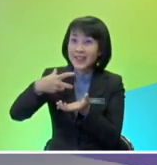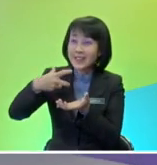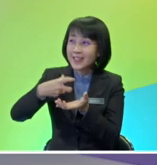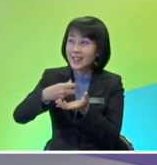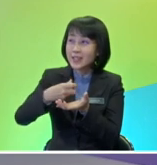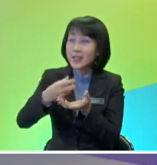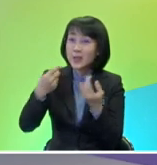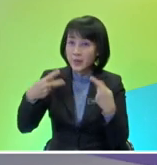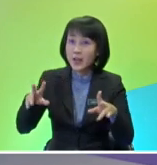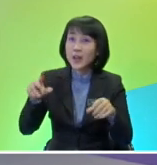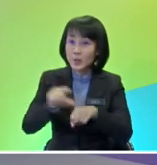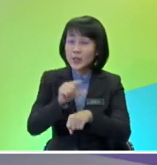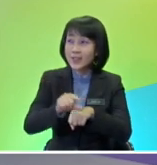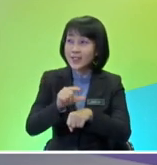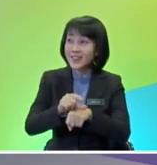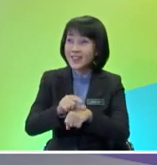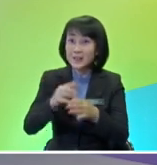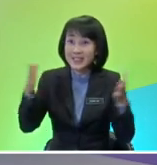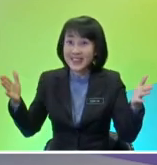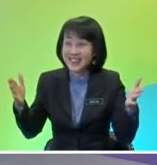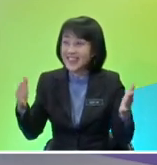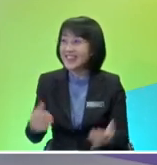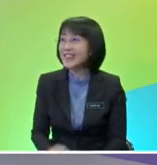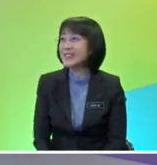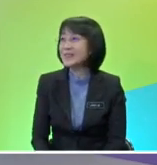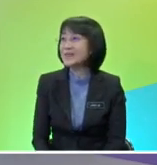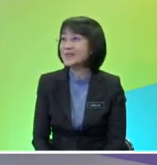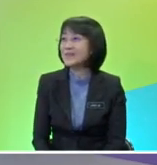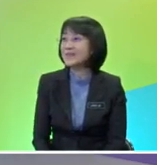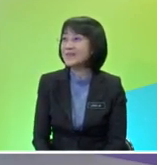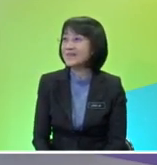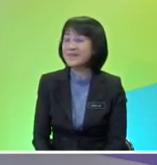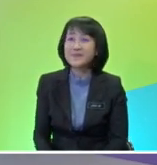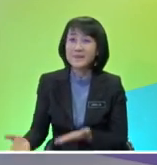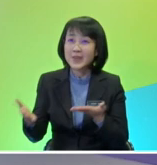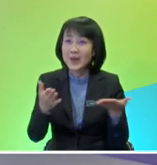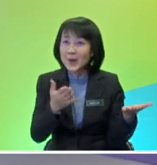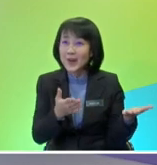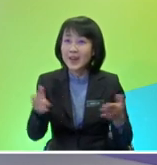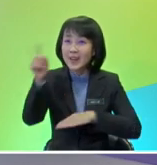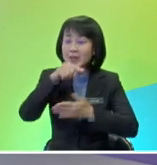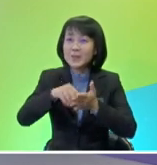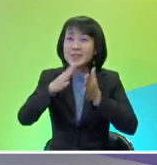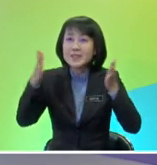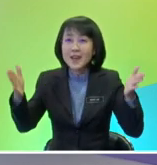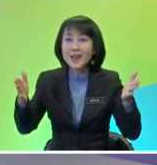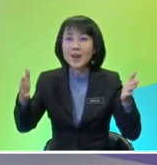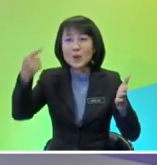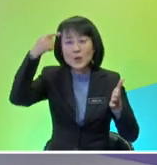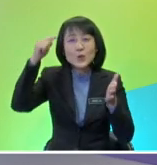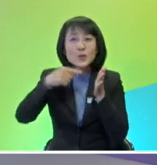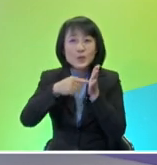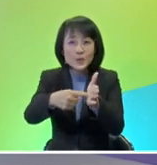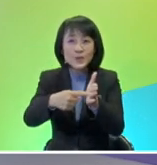guna pichagari sebesar ni? Pernah. Belum pernah. Belum pernah. Okey, jadi saya bawa khas pada hari ini pichagari yang besar ni untuk menunjukkan